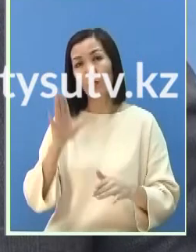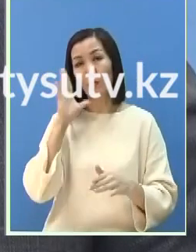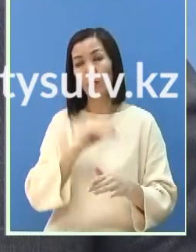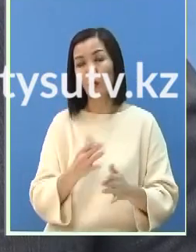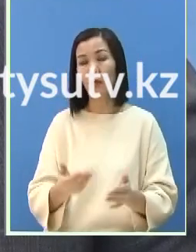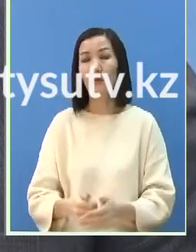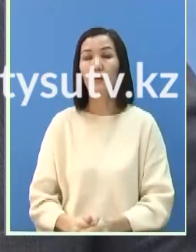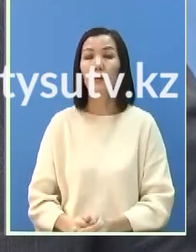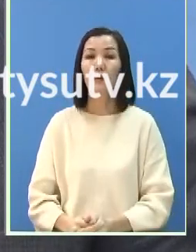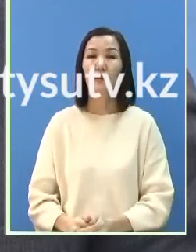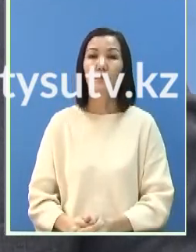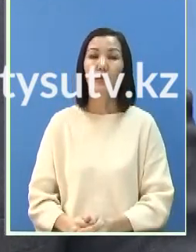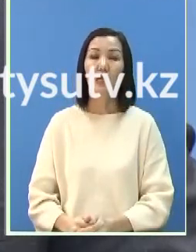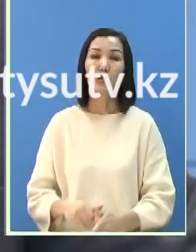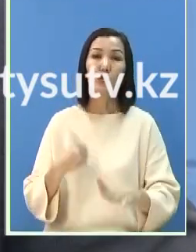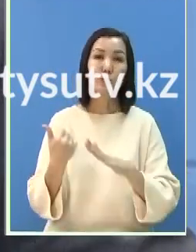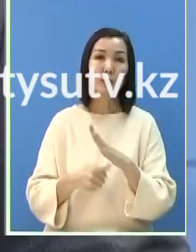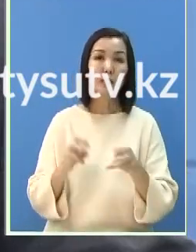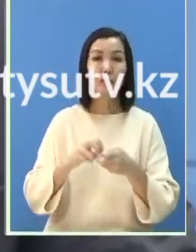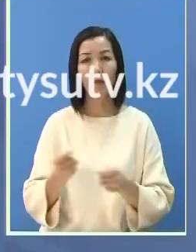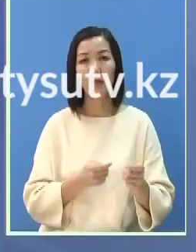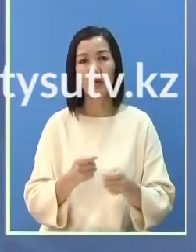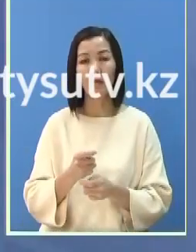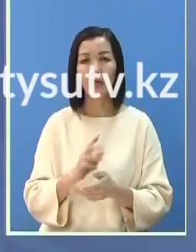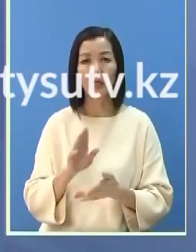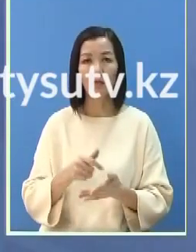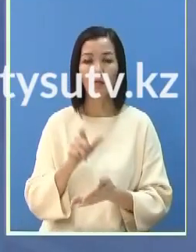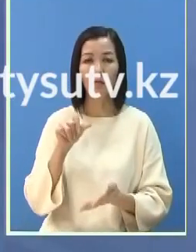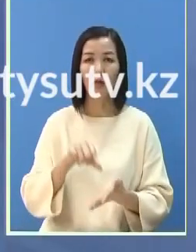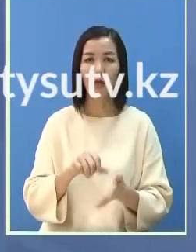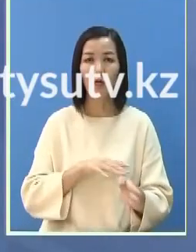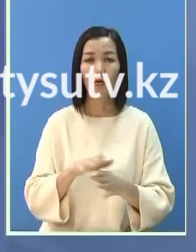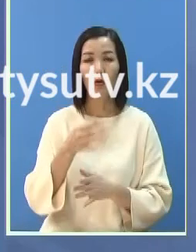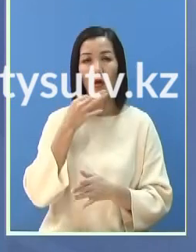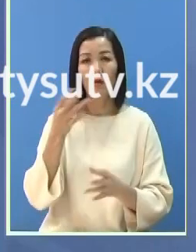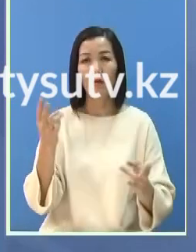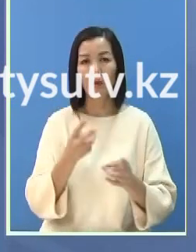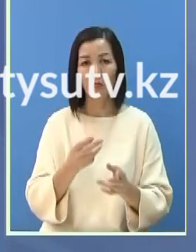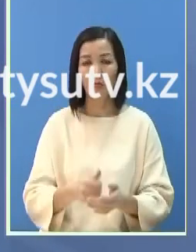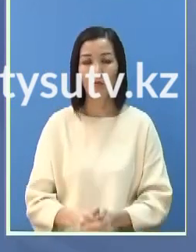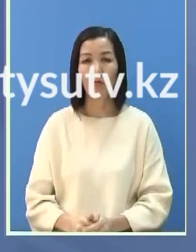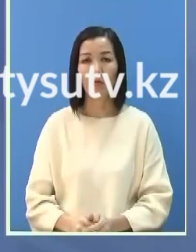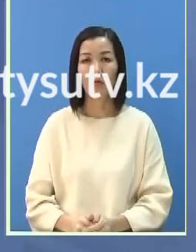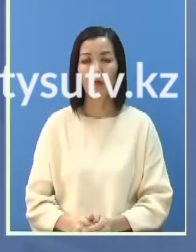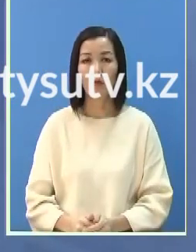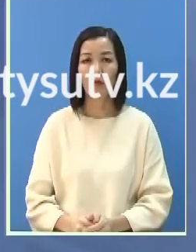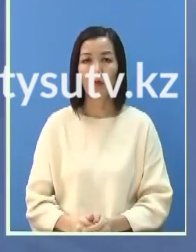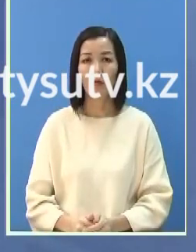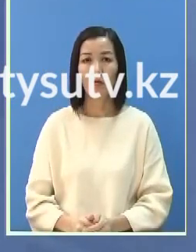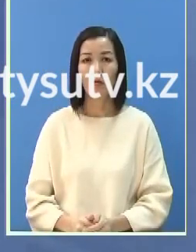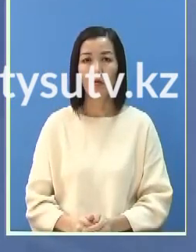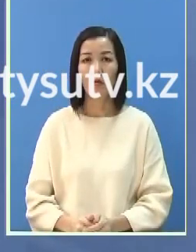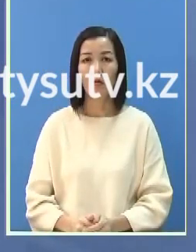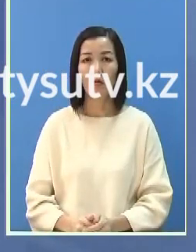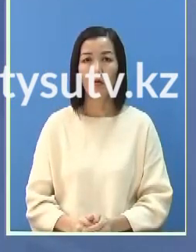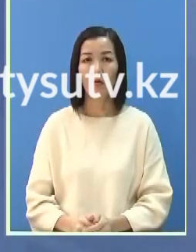жолы деп ойлаймын. Сол бағытта жұмыс істеп жатыр деп айтуға толық негіз бар. Жақсы, Данияр Мырза, біздің